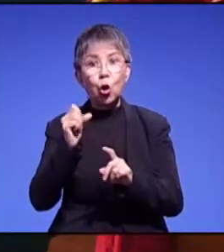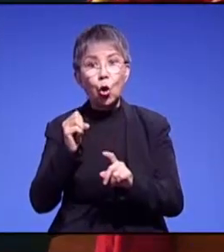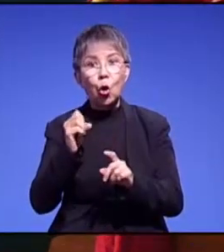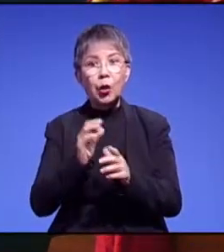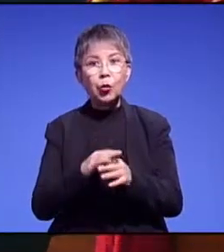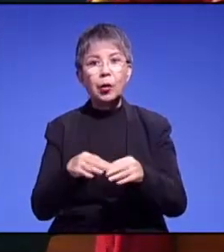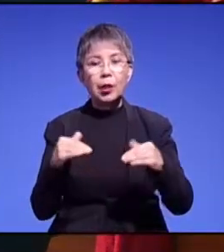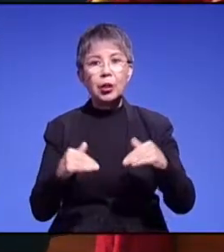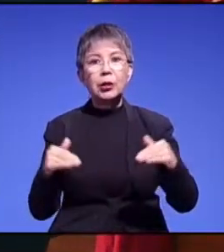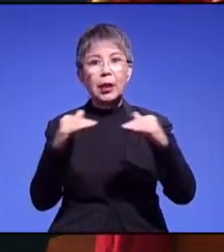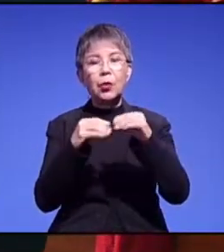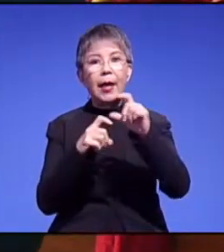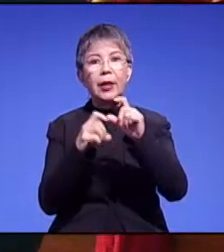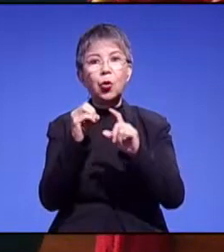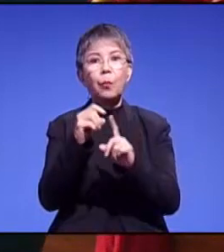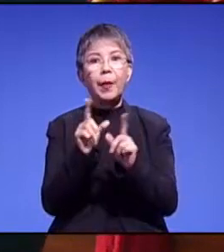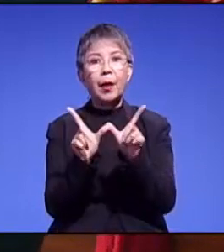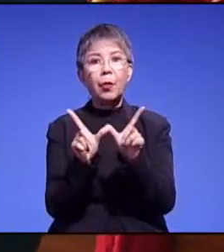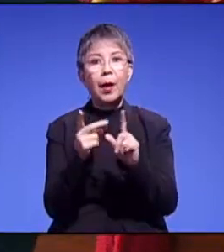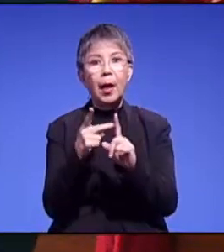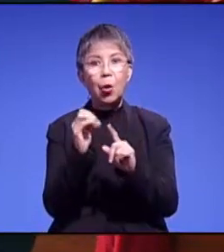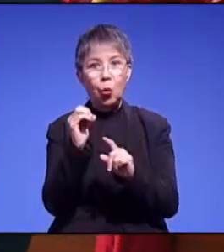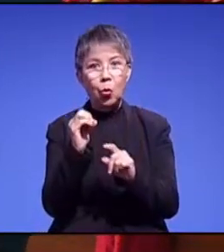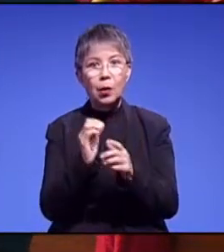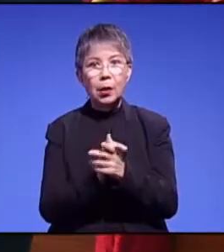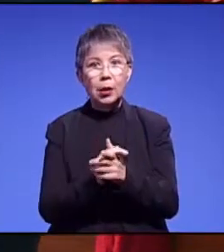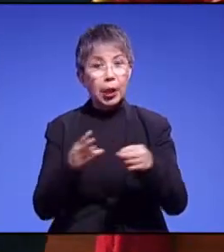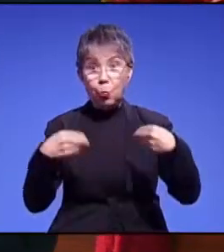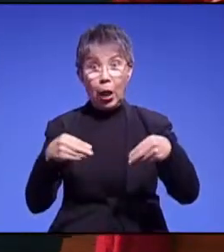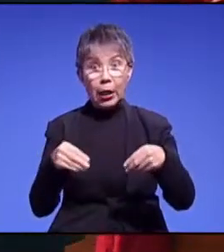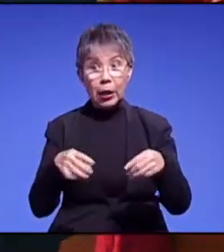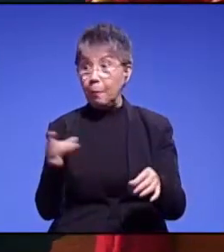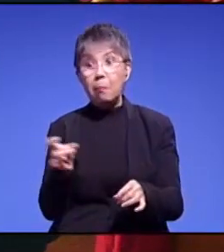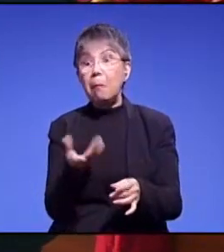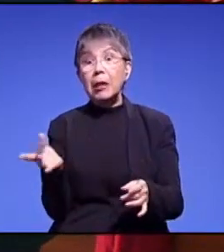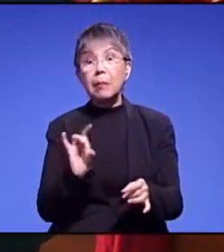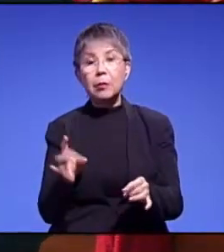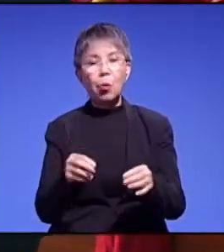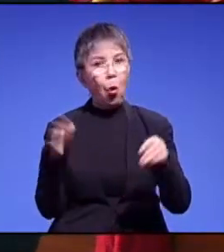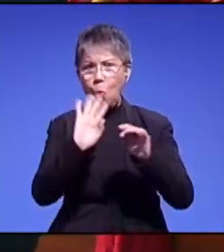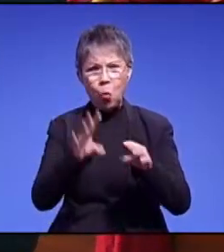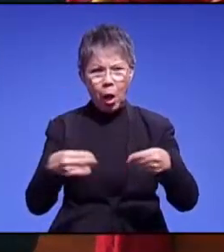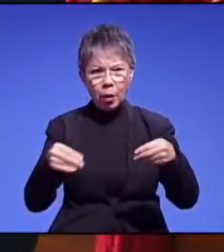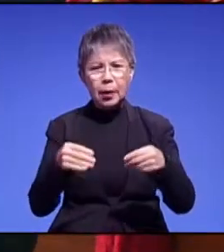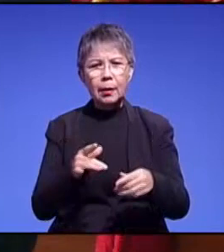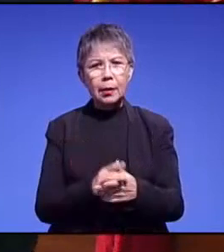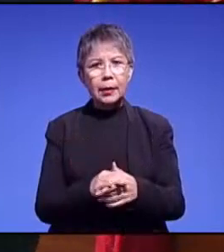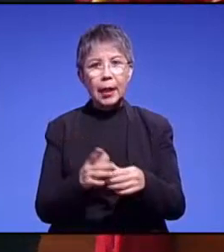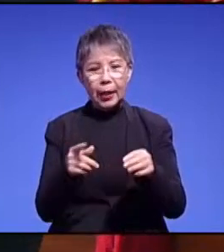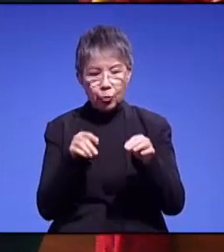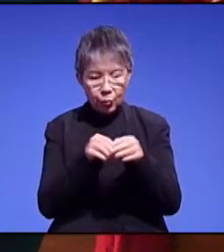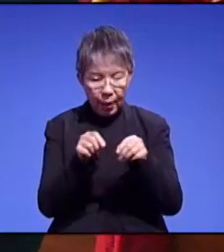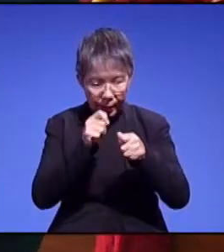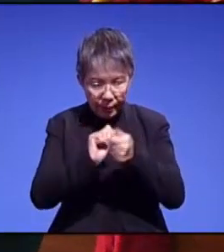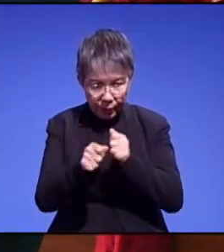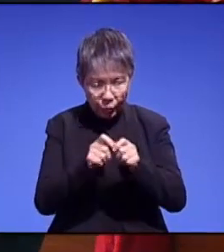sudah sesuai dengan standar APD Kemenkes. Oh, jadi nggak bisa plastik sembarang sebetulnya ya? Nggak boleh, karena ini bahannya sudah teruji,